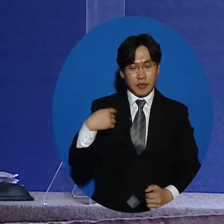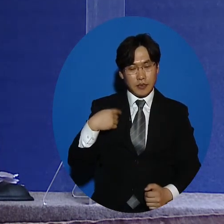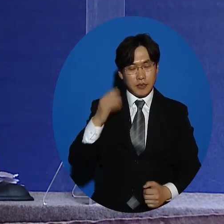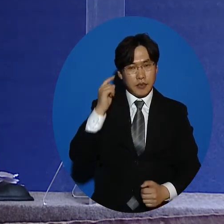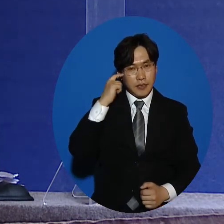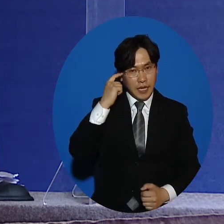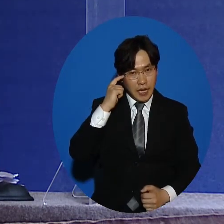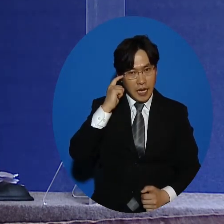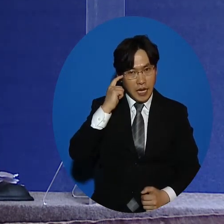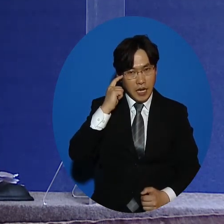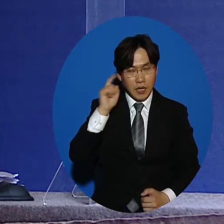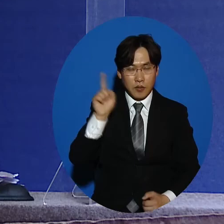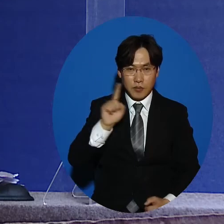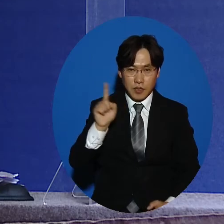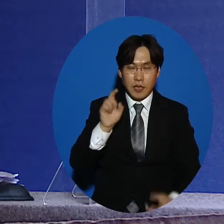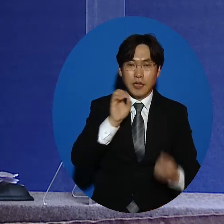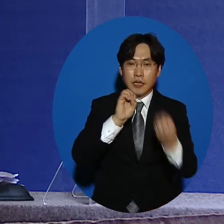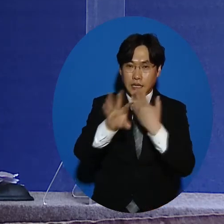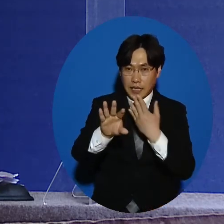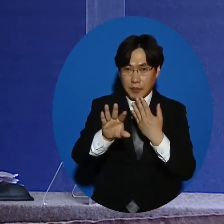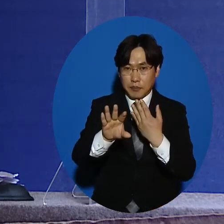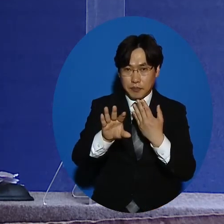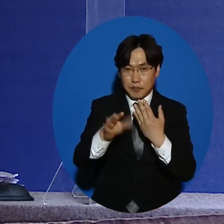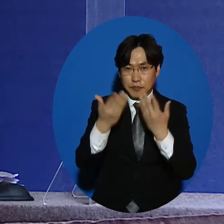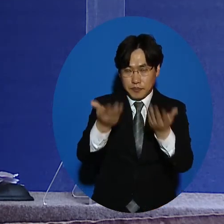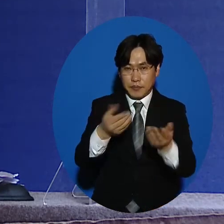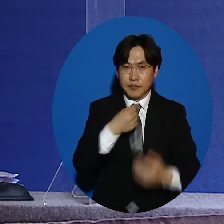평소에 생각했던 것을 제가 이제 어떤